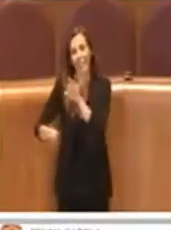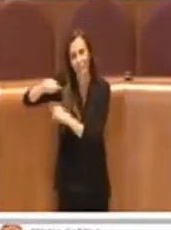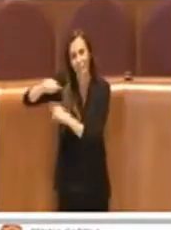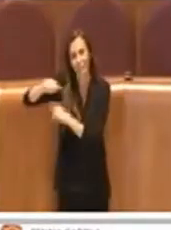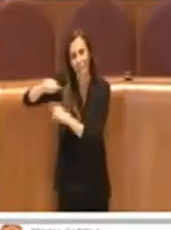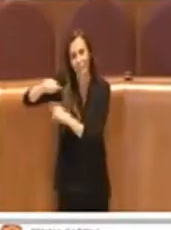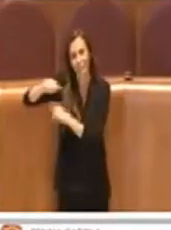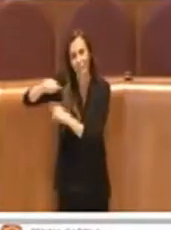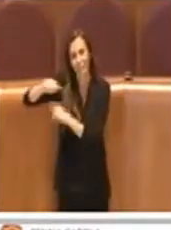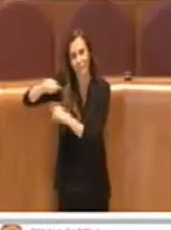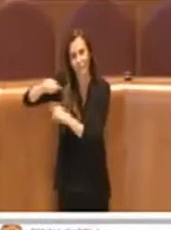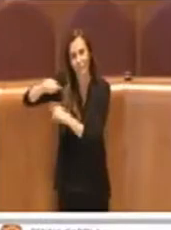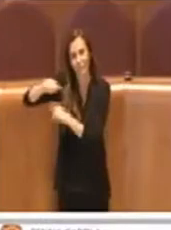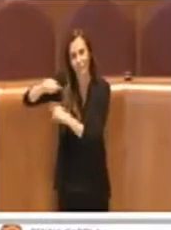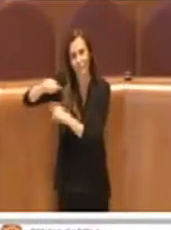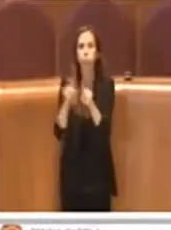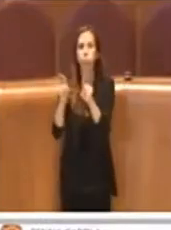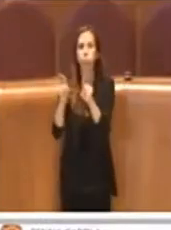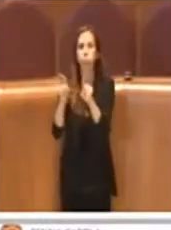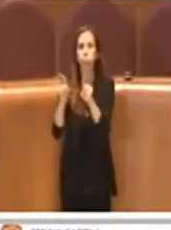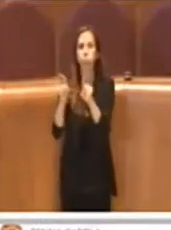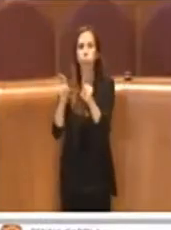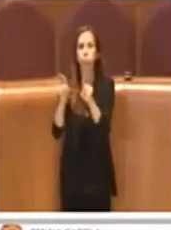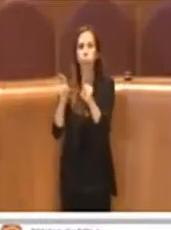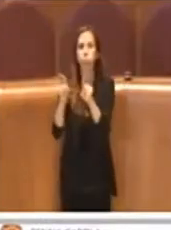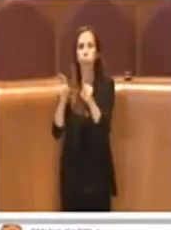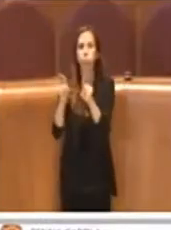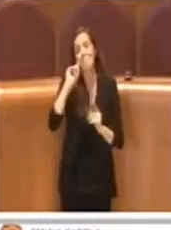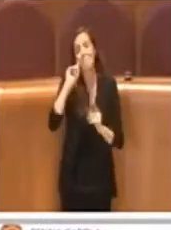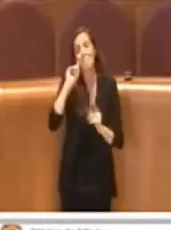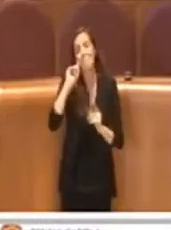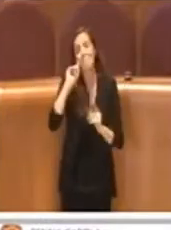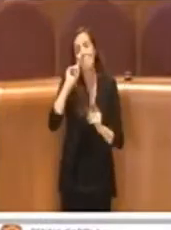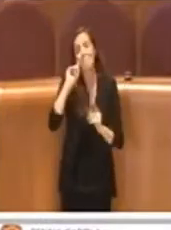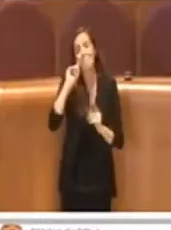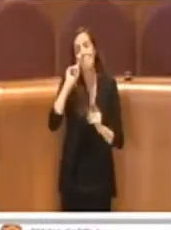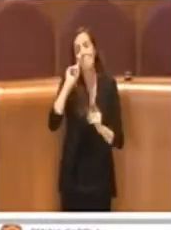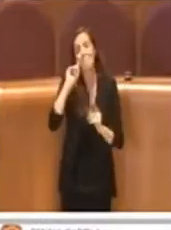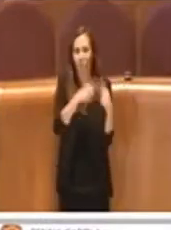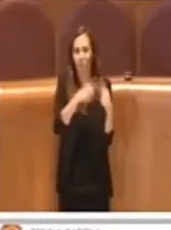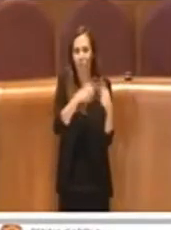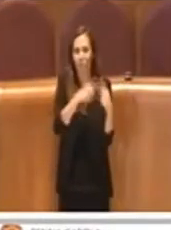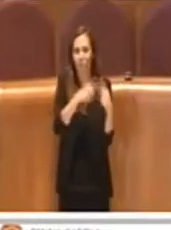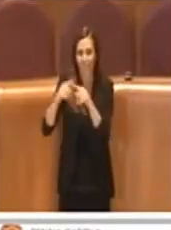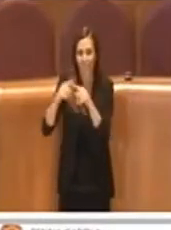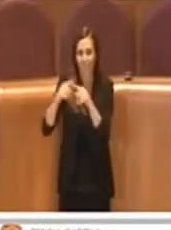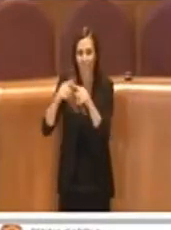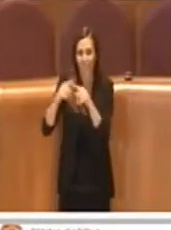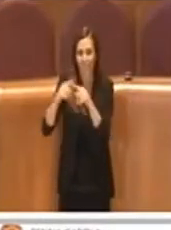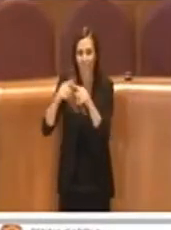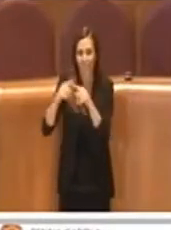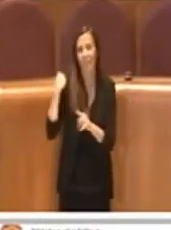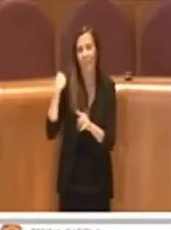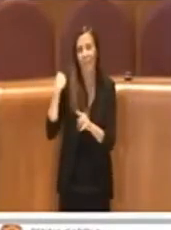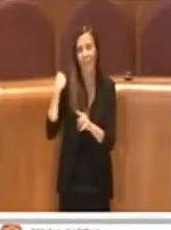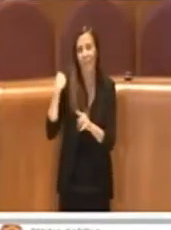andremo a chiamare solo parco divertimento o meglio punto verde infanzia, per non procedere con la stessa confusione che ha insistito fino ad oggi. Grazie.